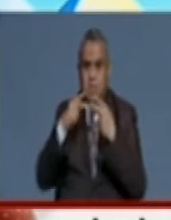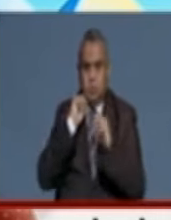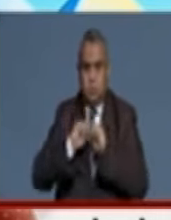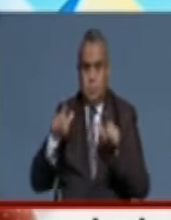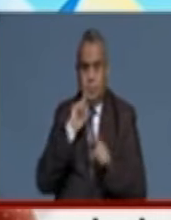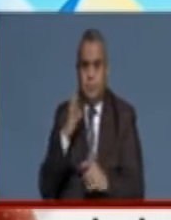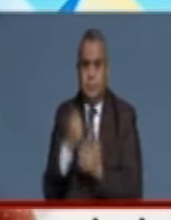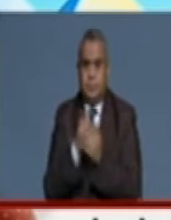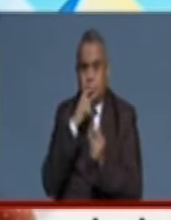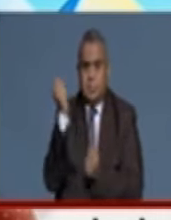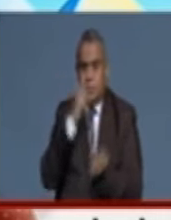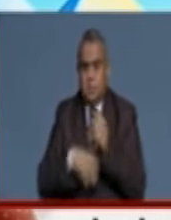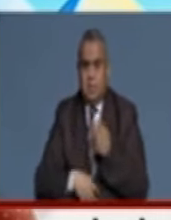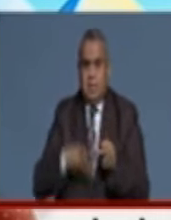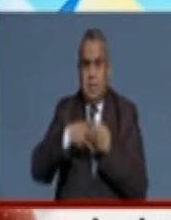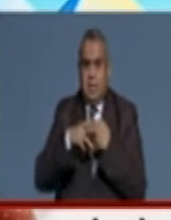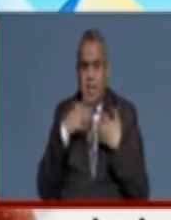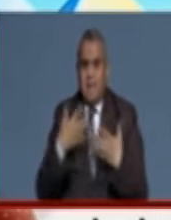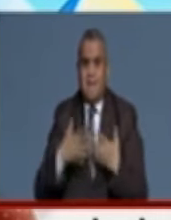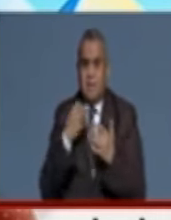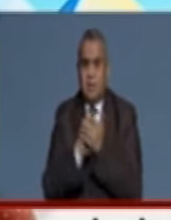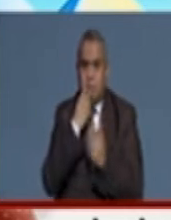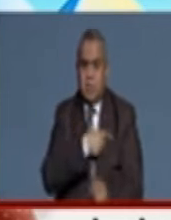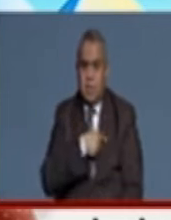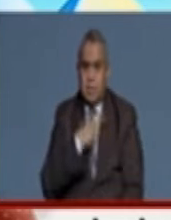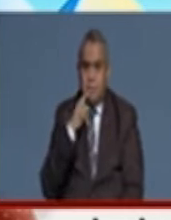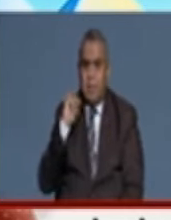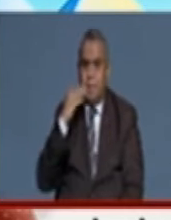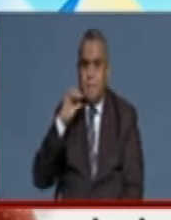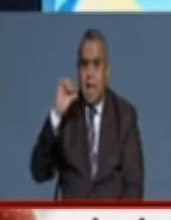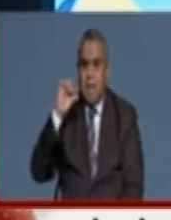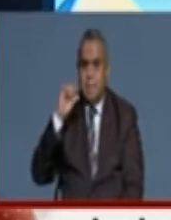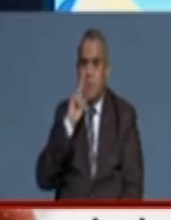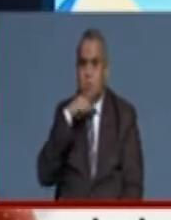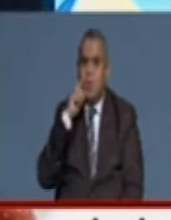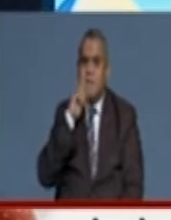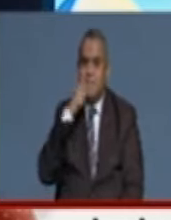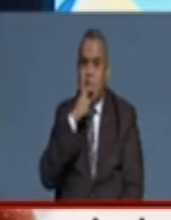مصنع محركات وسائل نقل الخفيف، أستاذ محمد وفائي، اتفضل يا